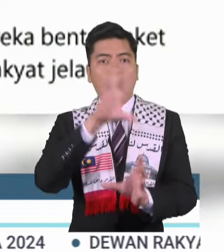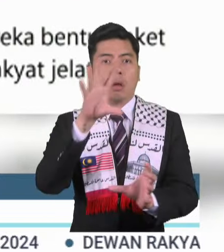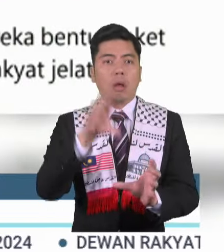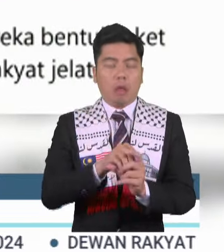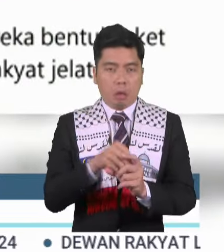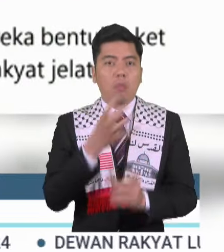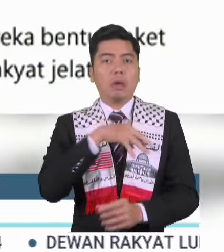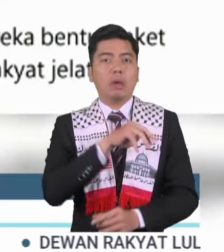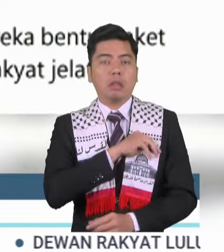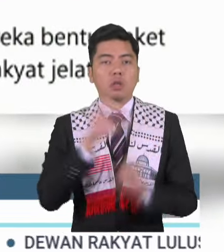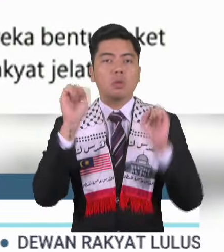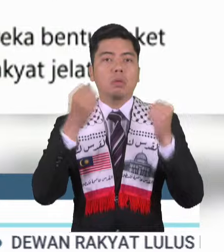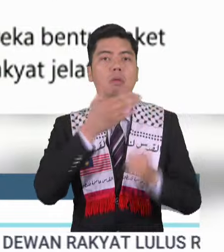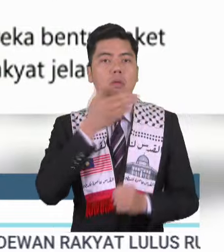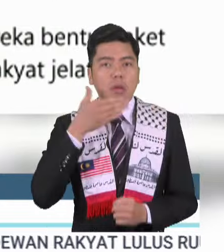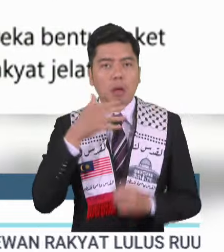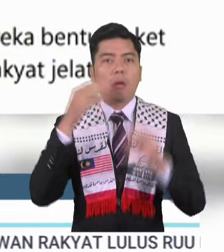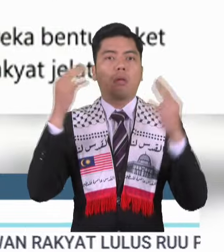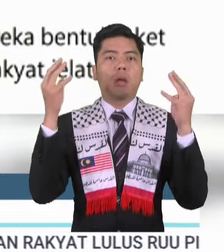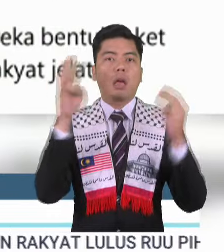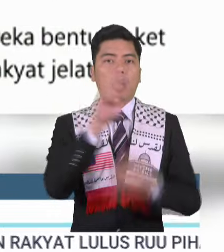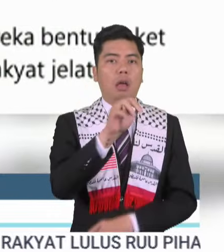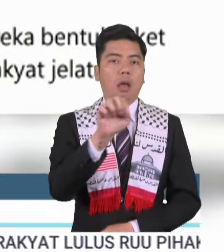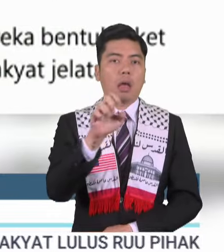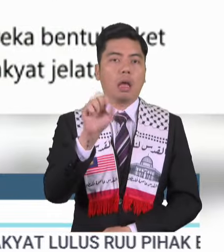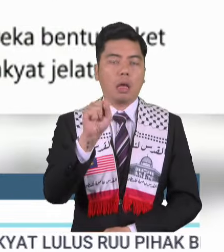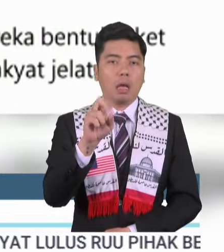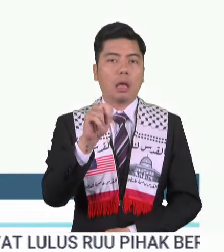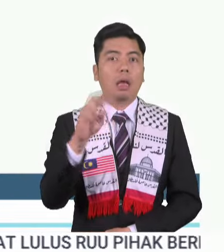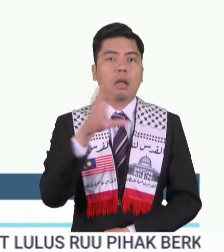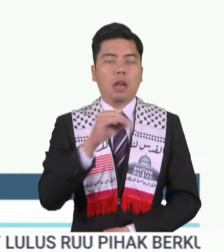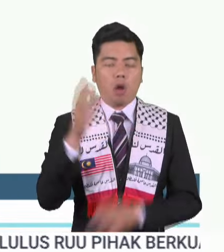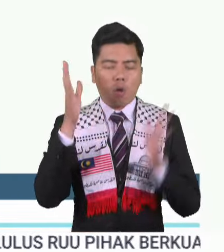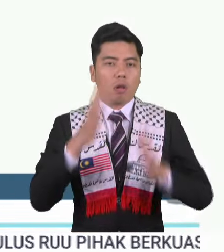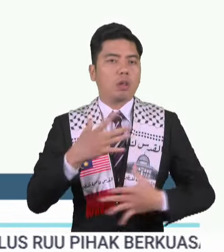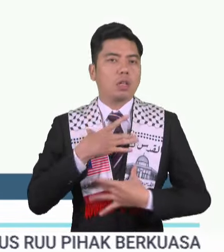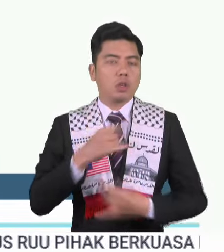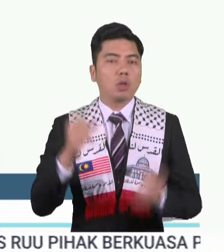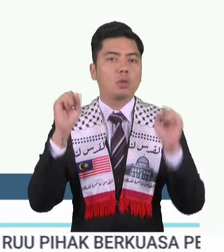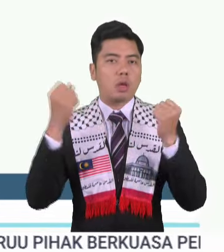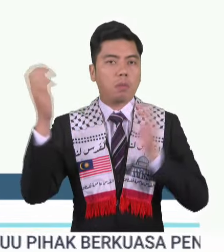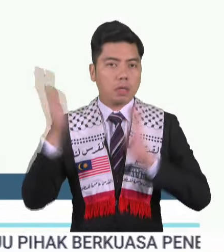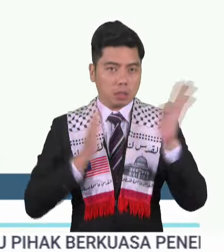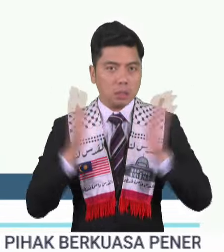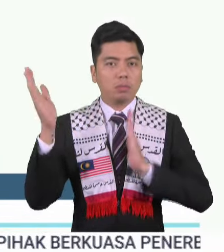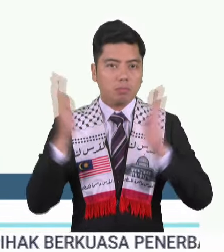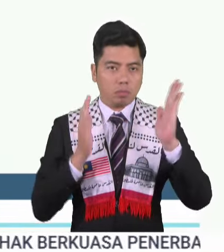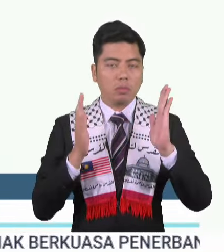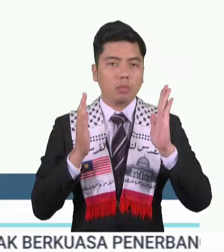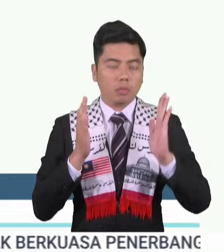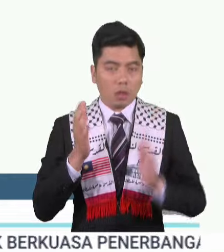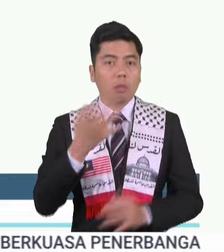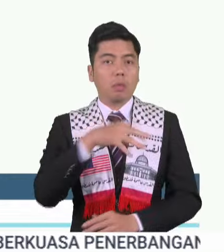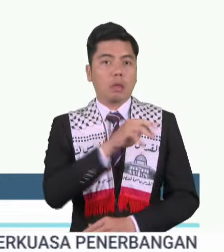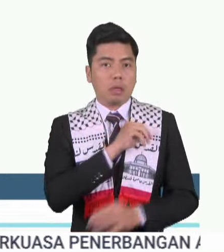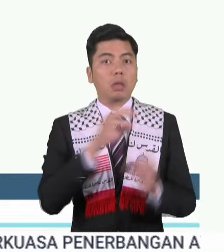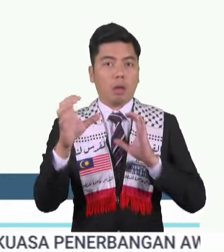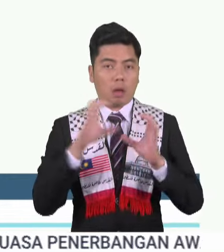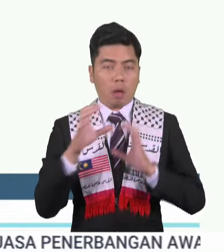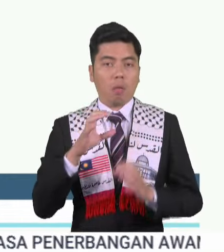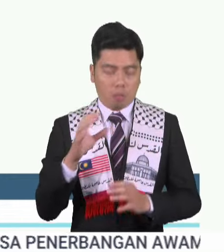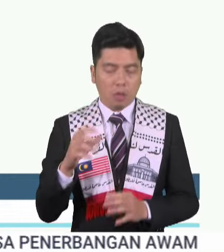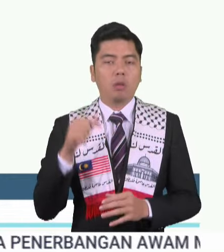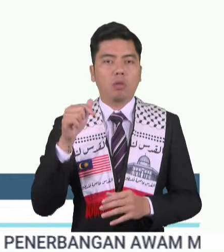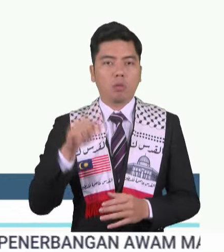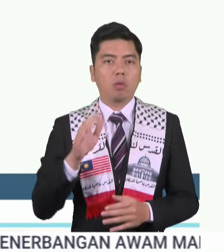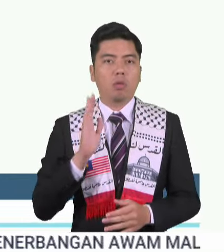Belia dan Sukan, Majlis Sukan Negara dan peminat sukan tanah air. Tan Sri Norza juga berkata badan induk